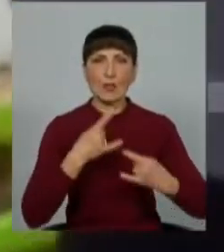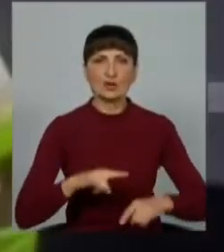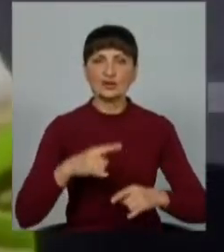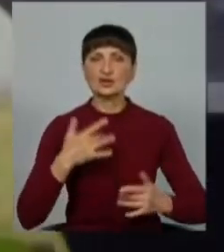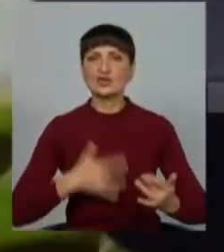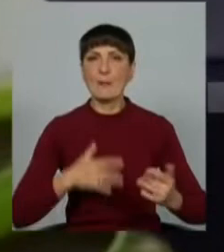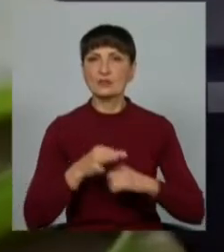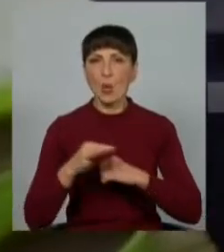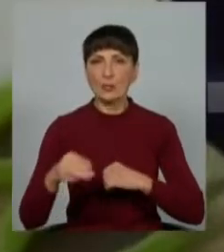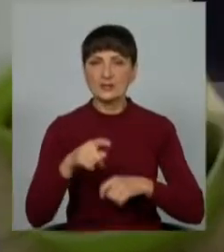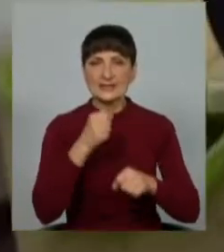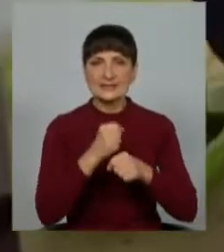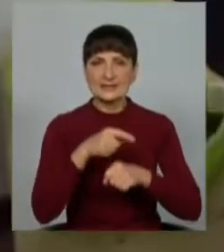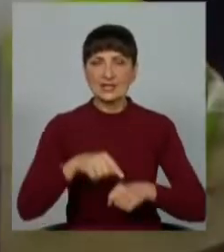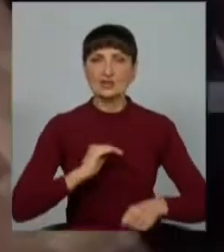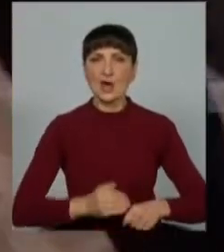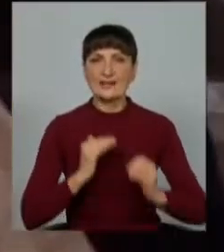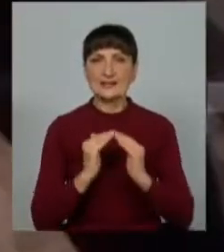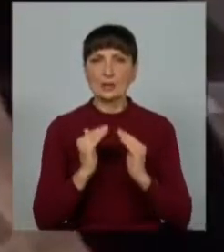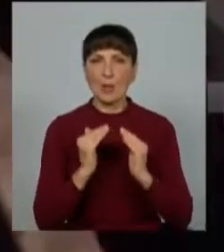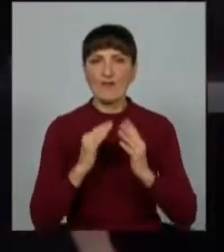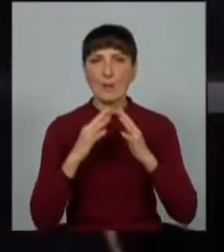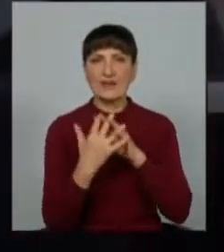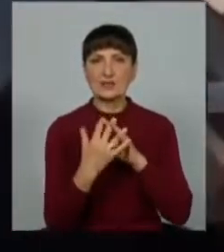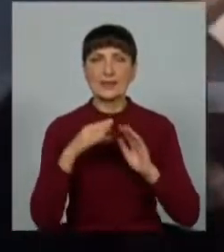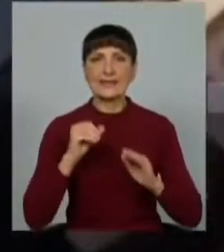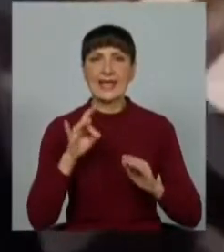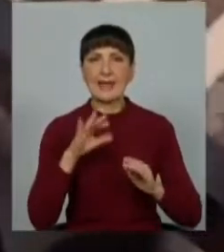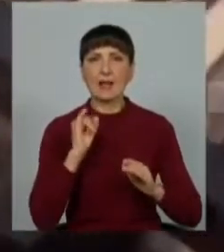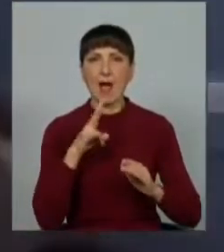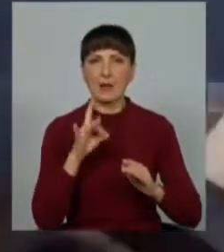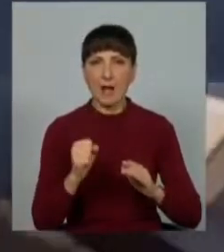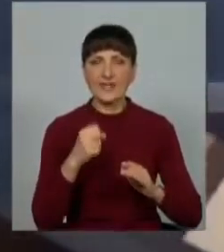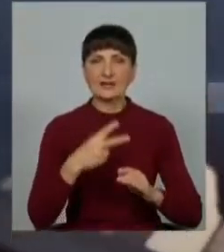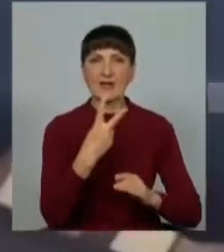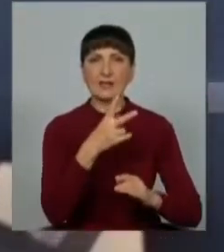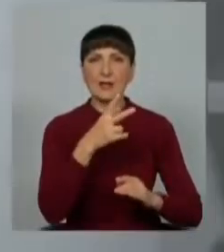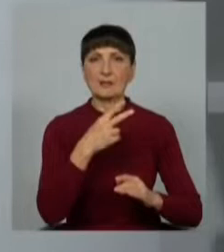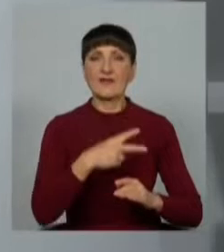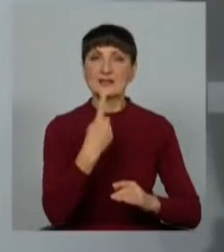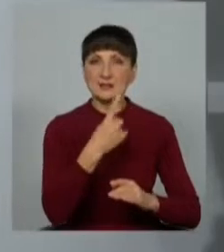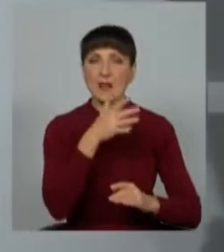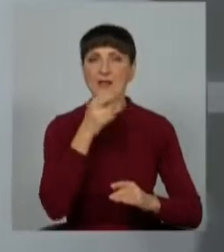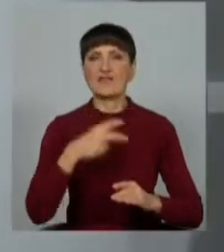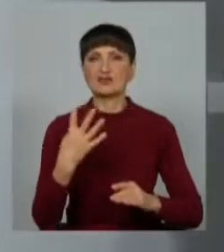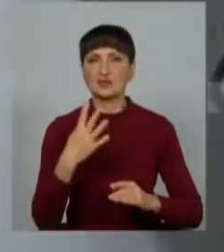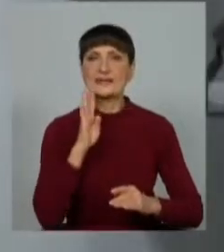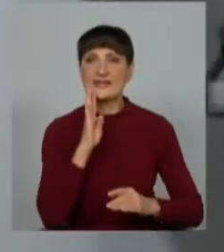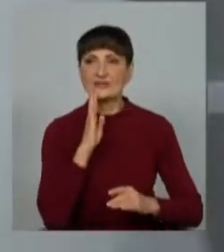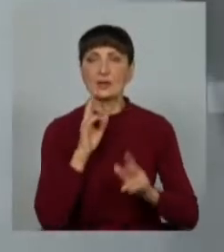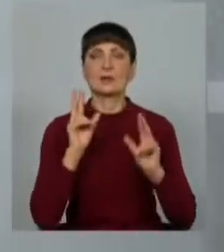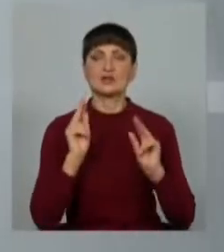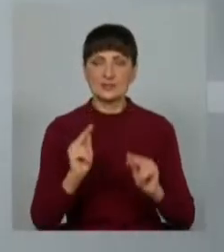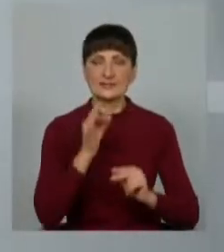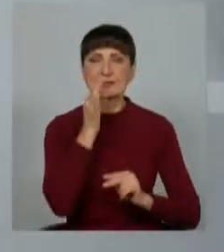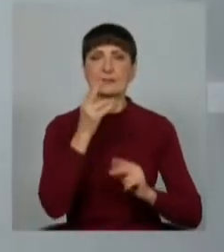Жамбылской области развернули в одном из частных домов в поселке Теренкара. 21-летний парень и 24-летняя девушка признались,